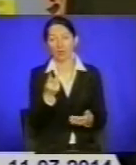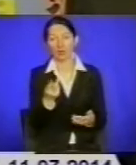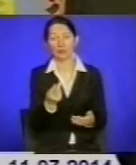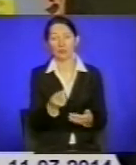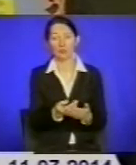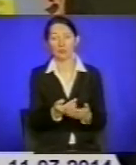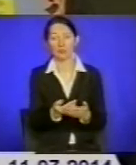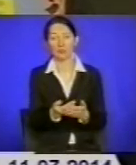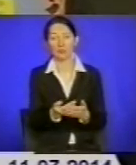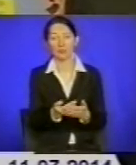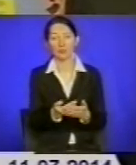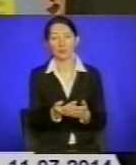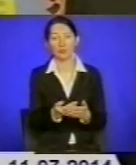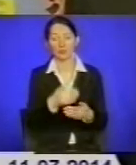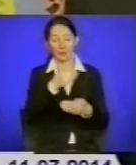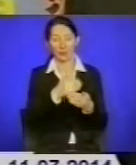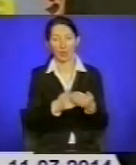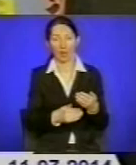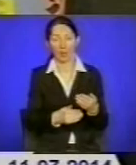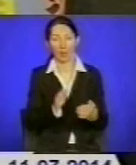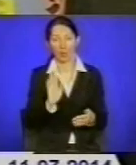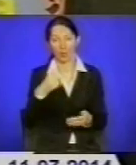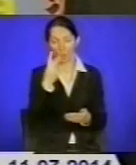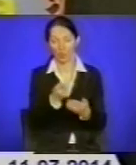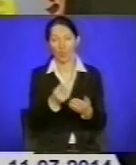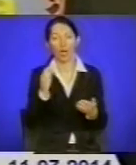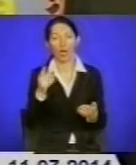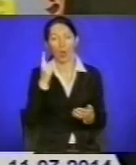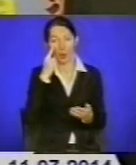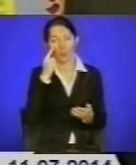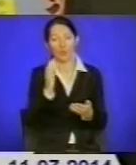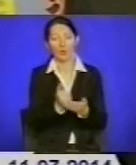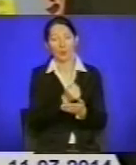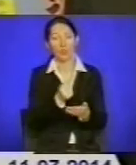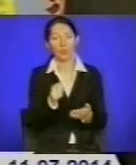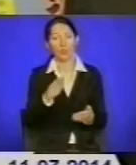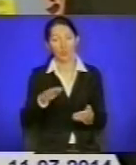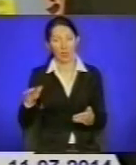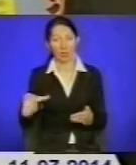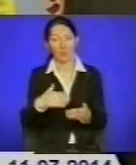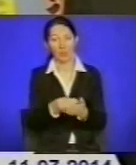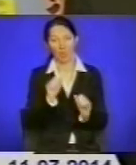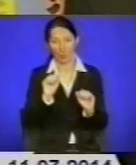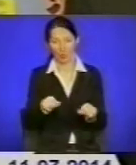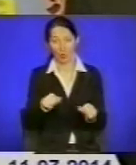скажімо, графіки, будуть бачити успішність дитини своєї. Вони